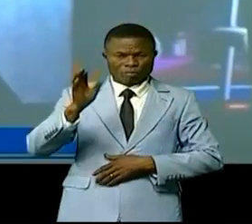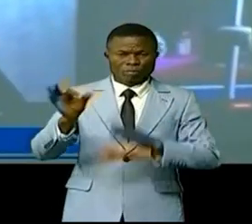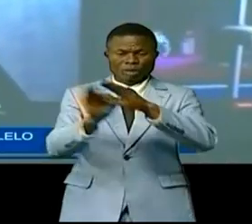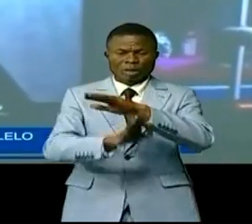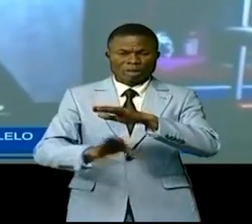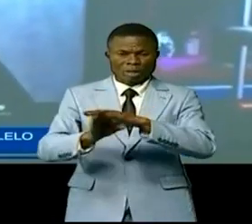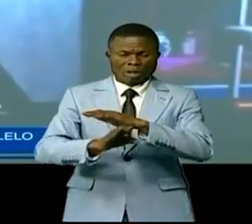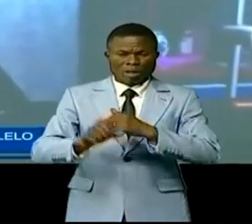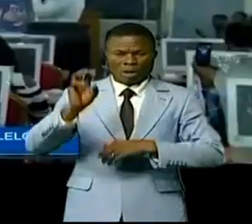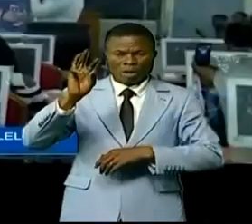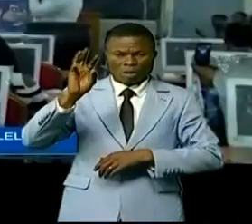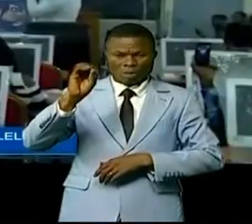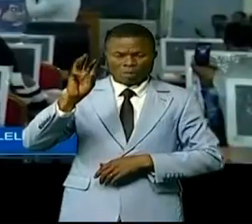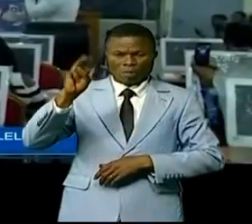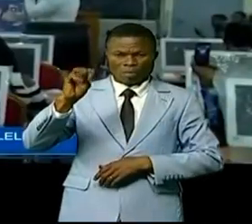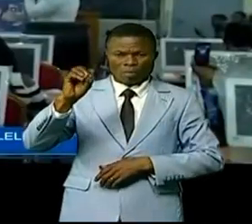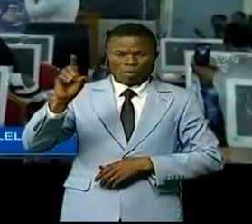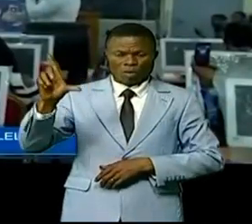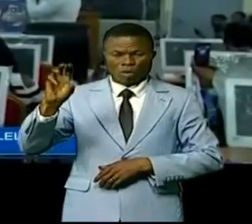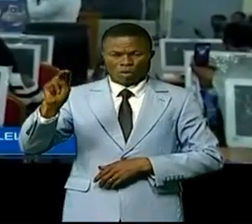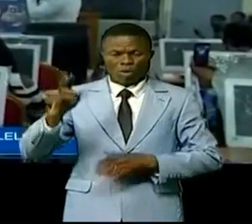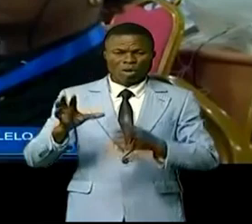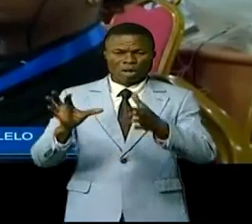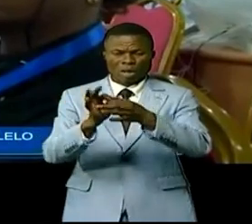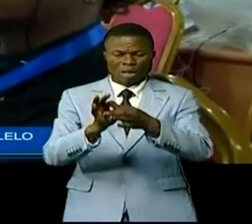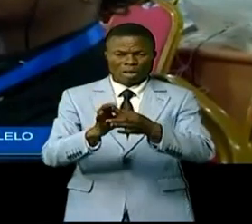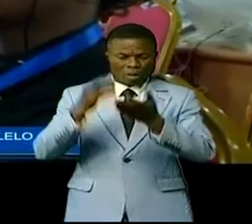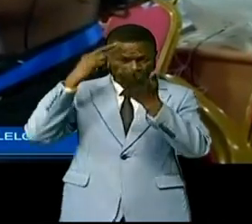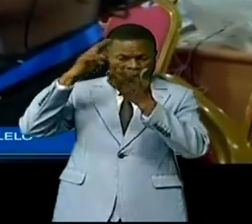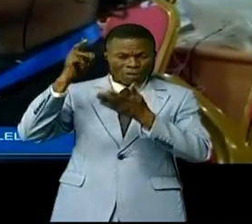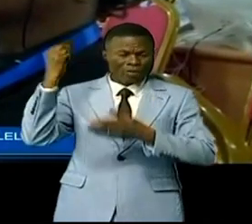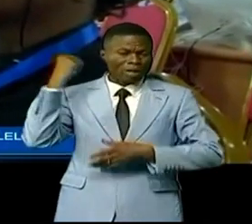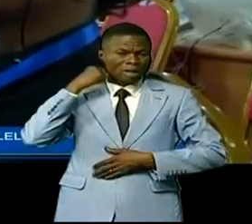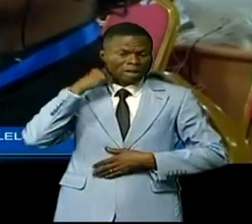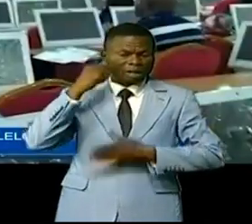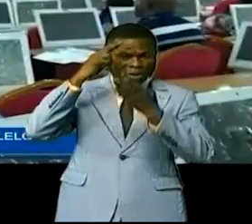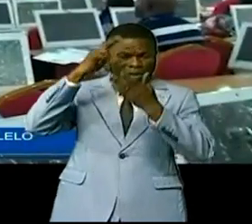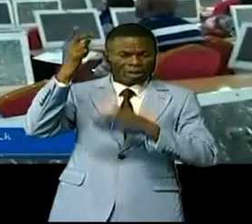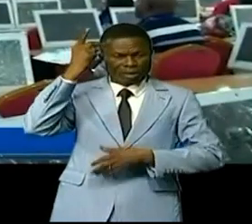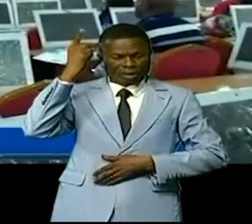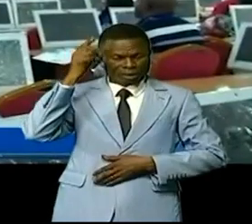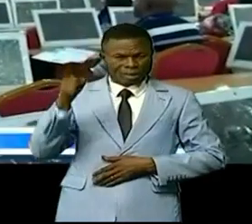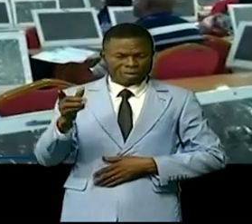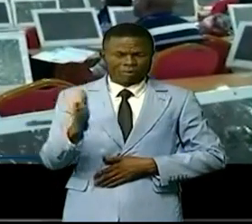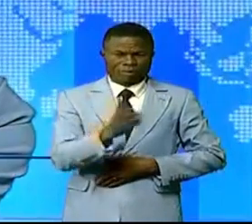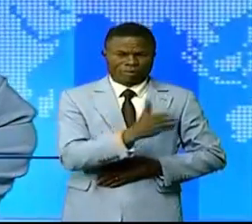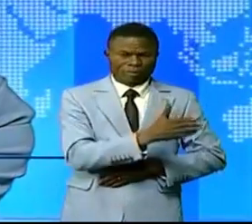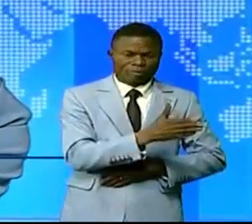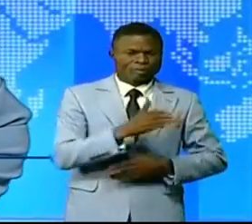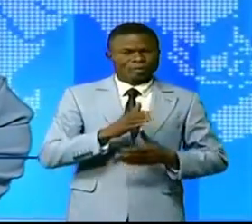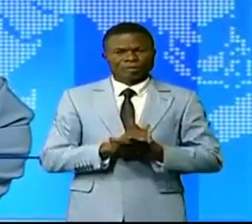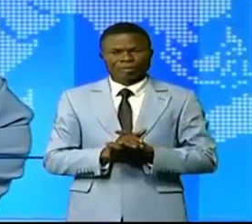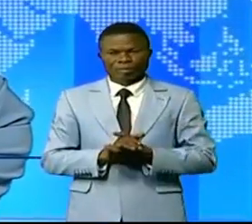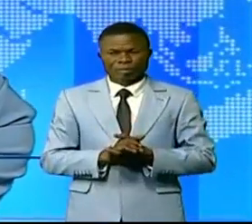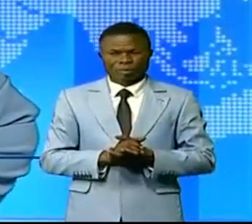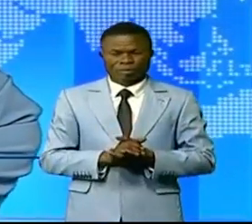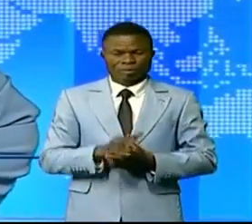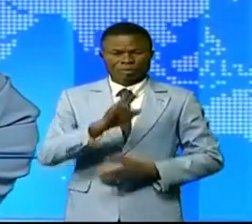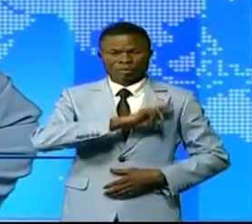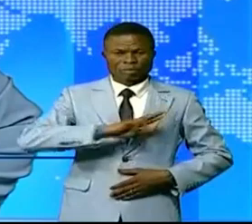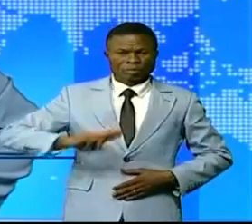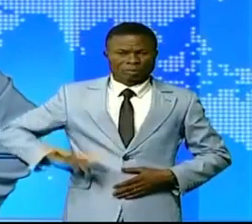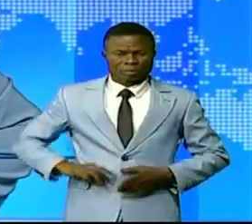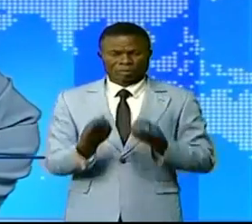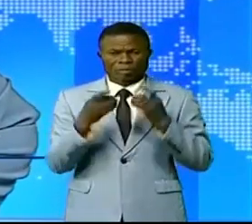Fondation Monlois en collaboration avec la faculté de médecine de l'Université de Kinshasa. Et la République